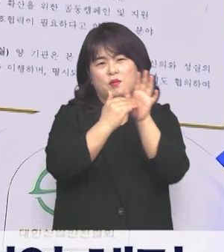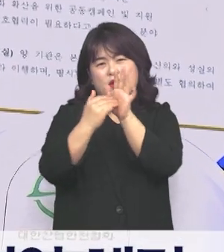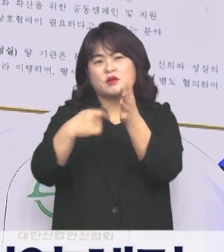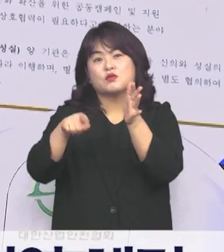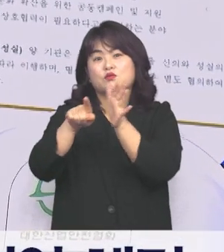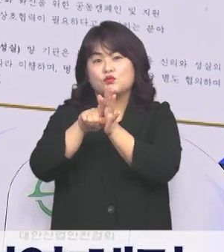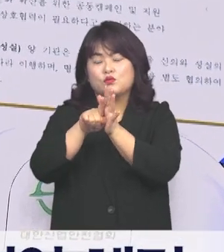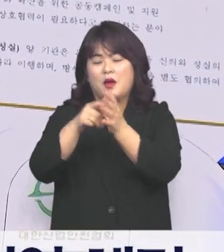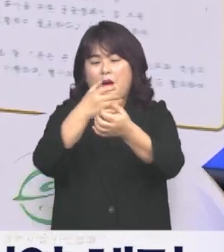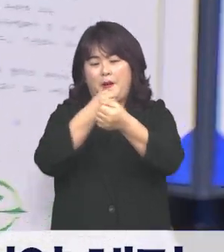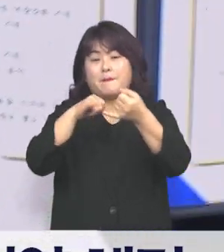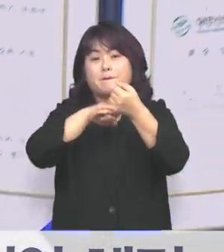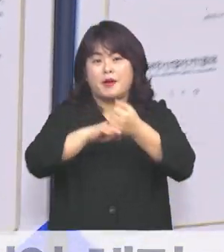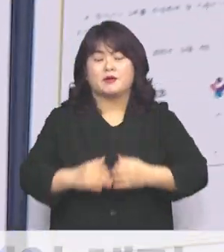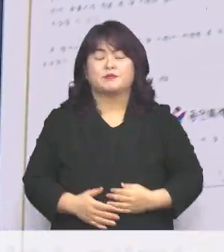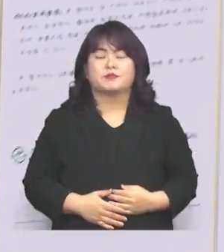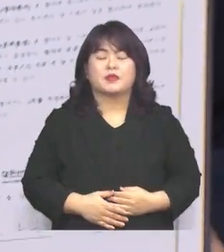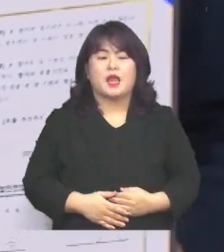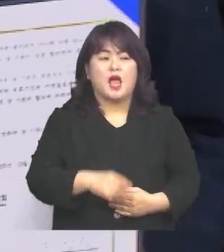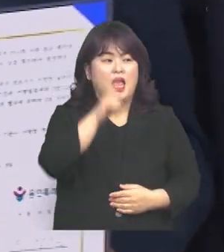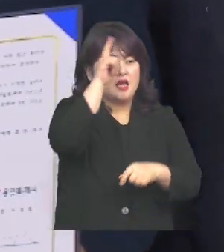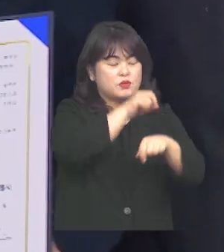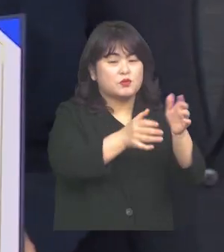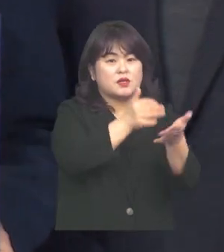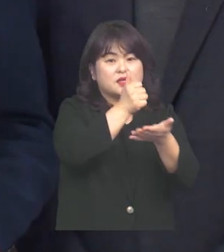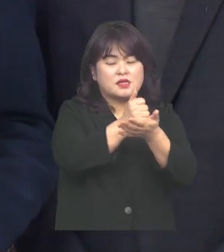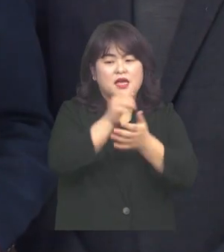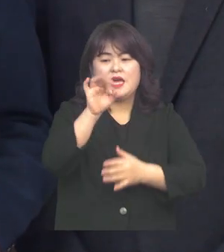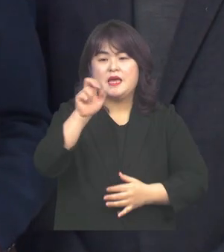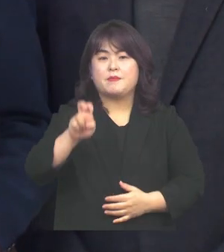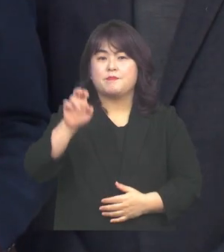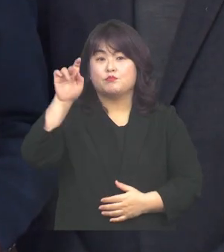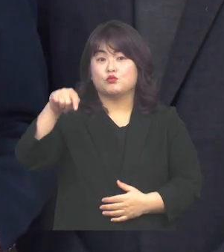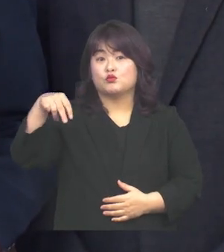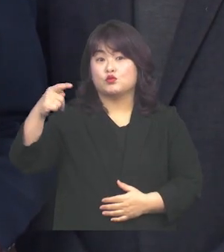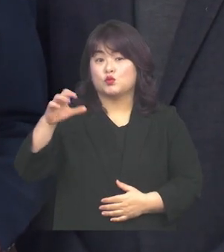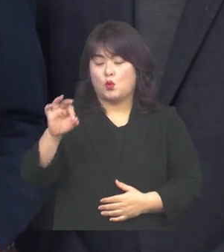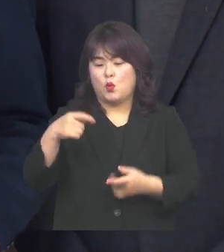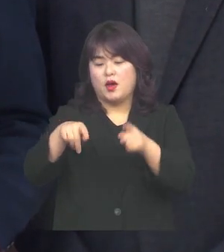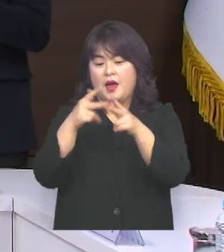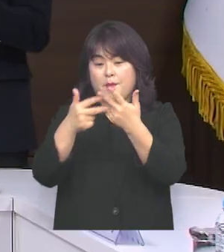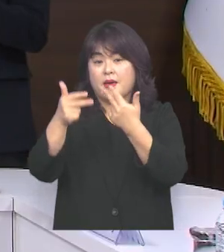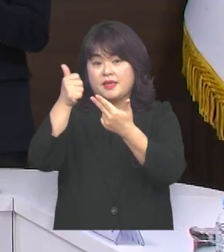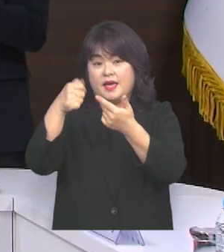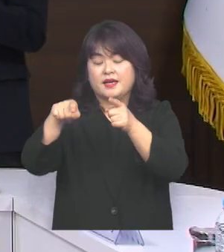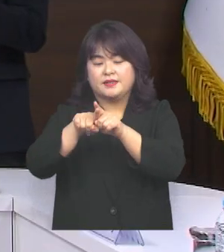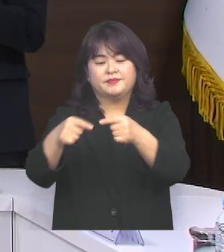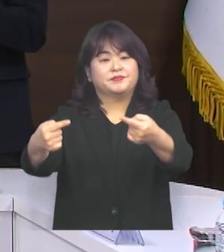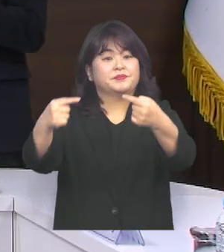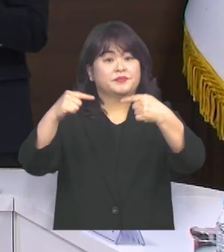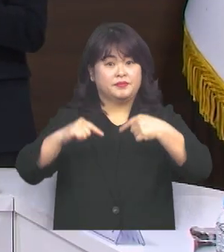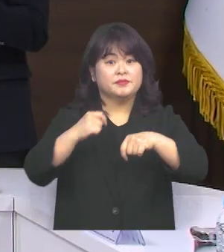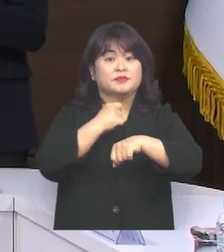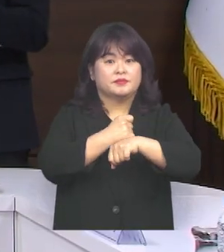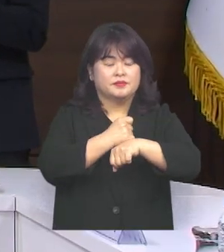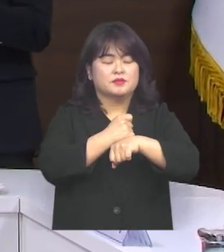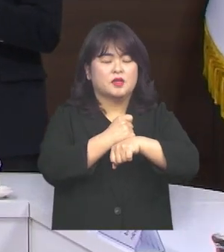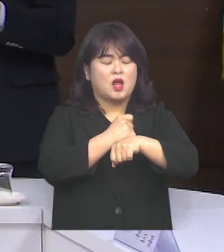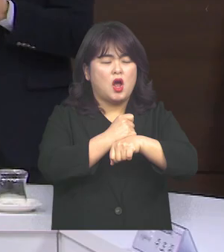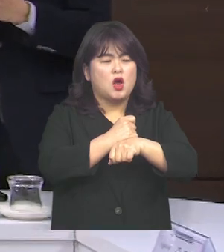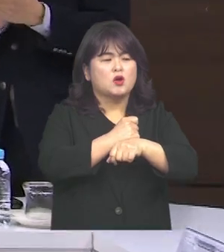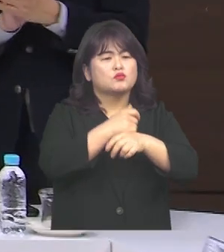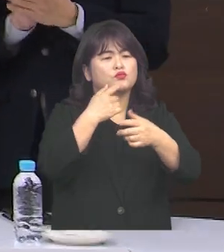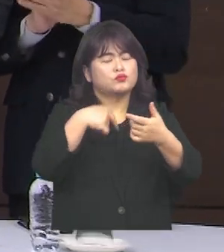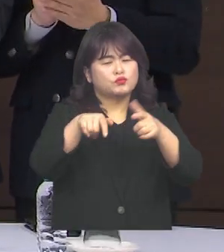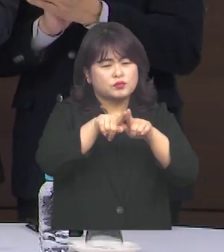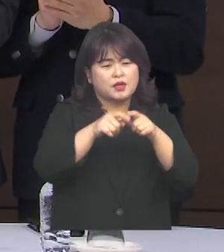체결했습니다. 이상일 시장과 임무송 대한산업안전협회 회장 등이 참석한 가운데 열린 이날 협약식에서 양 기관은